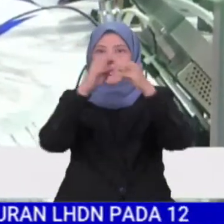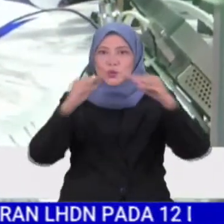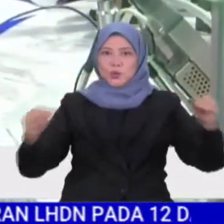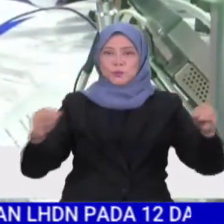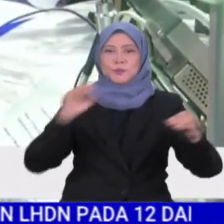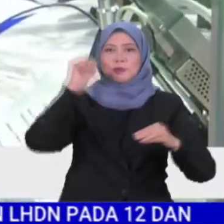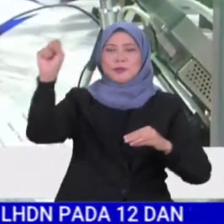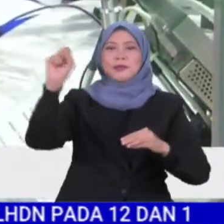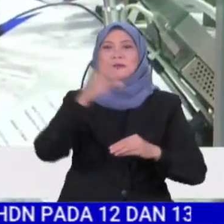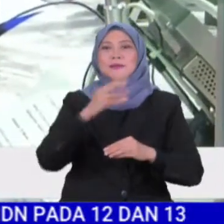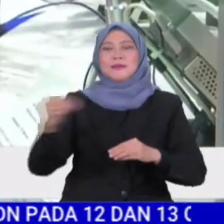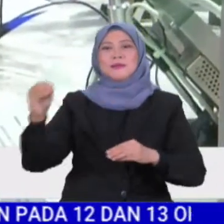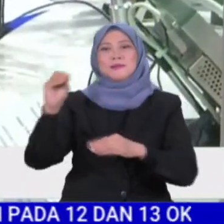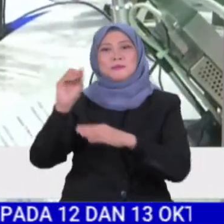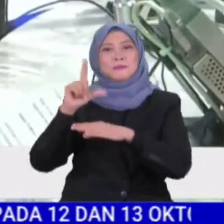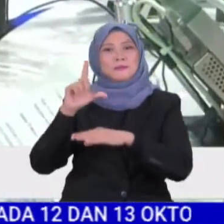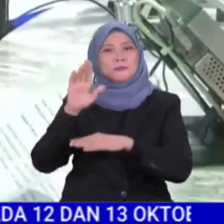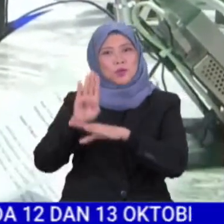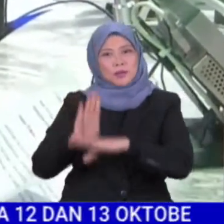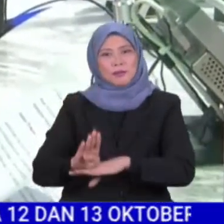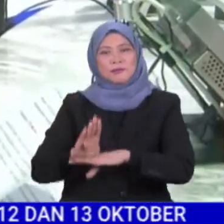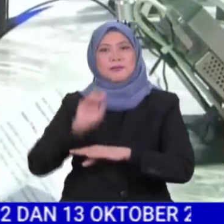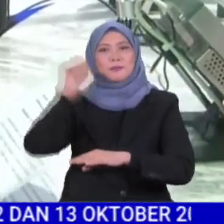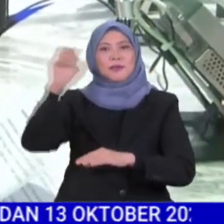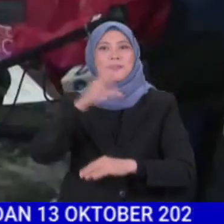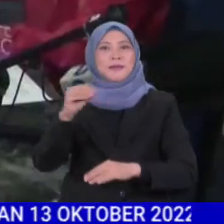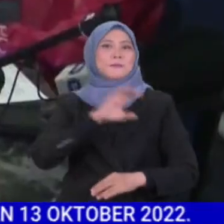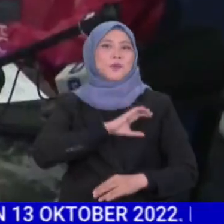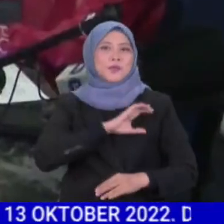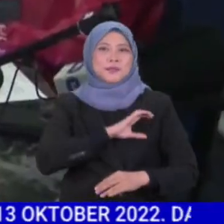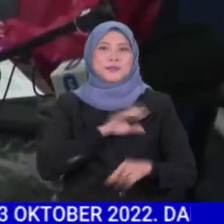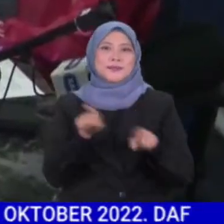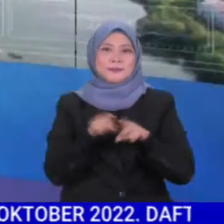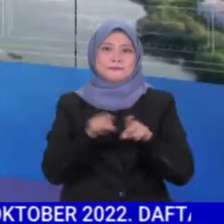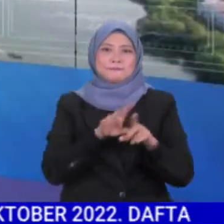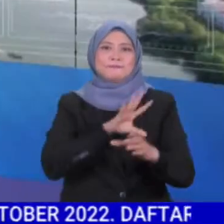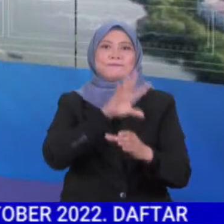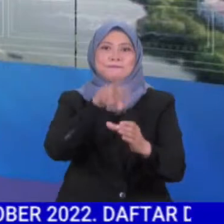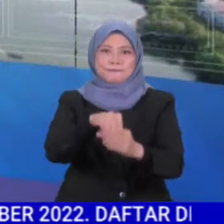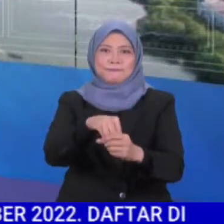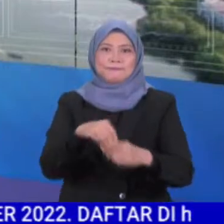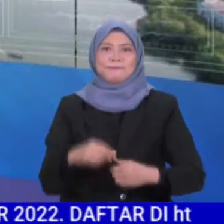Lembaga Kebudayaan Negeri Sabah serta Polis Diraja Malaysia.